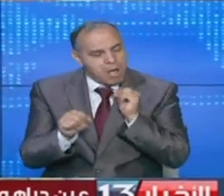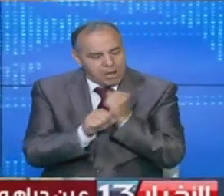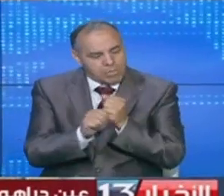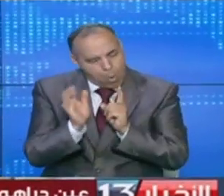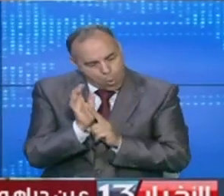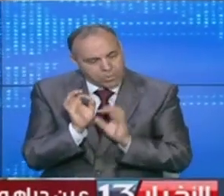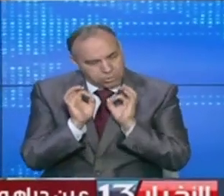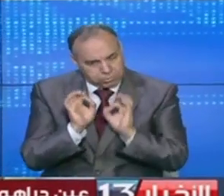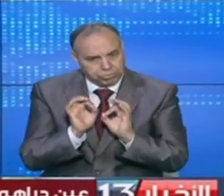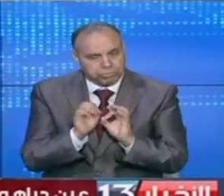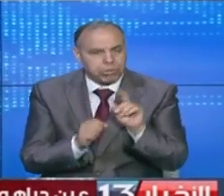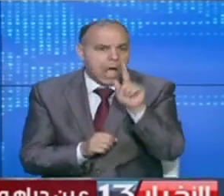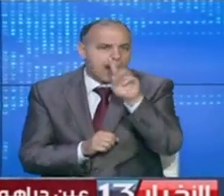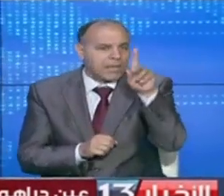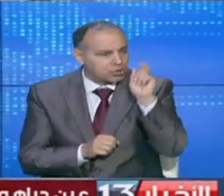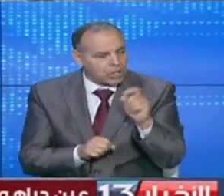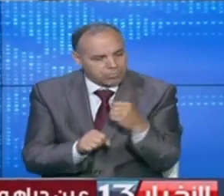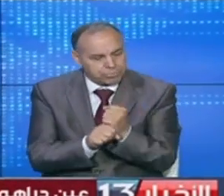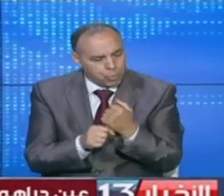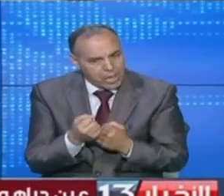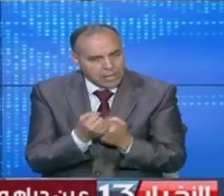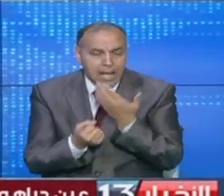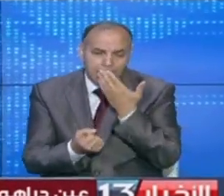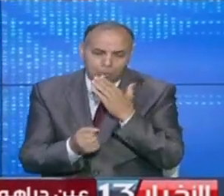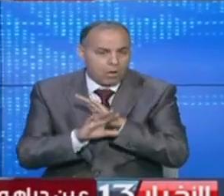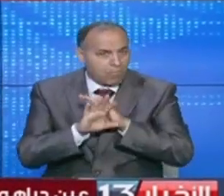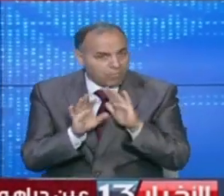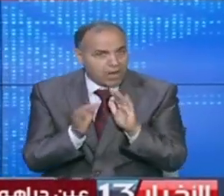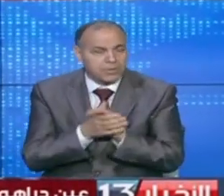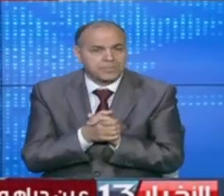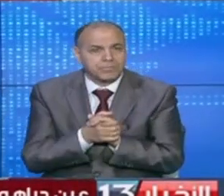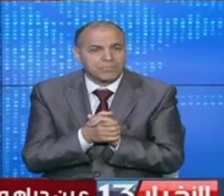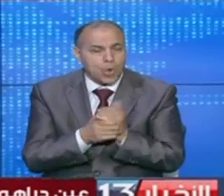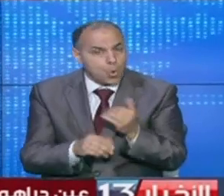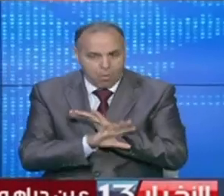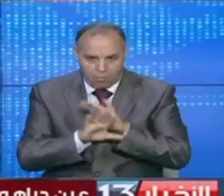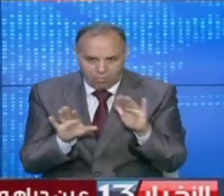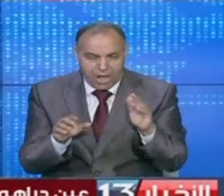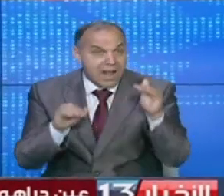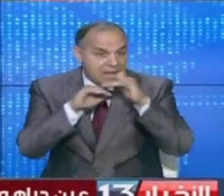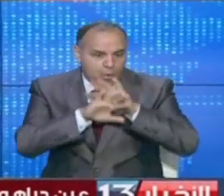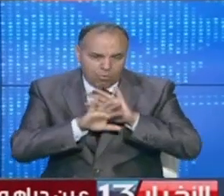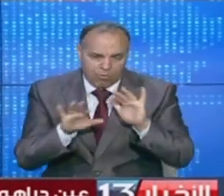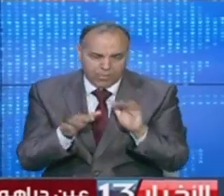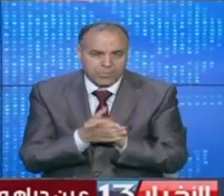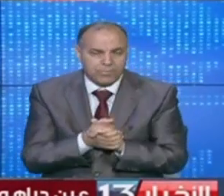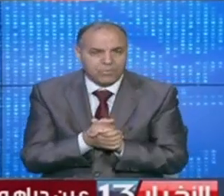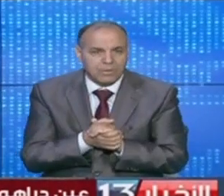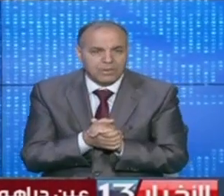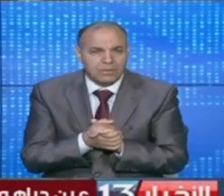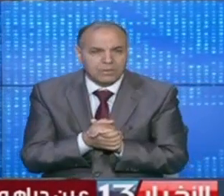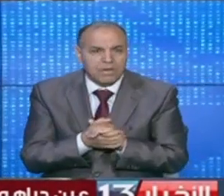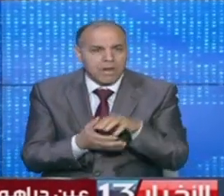يجب مده اربعه عشر يوم اه الحمد لله اللي لا يتم والاخيره الموجوده في